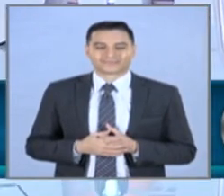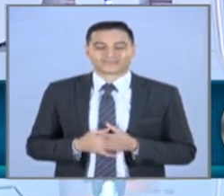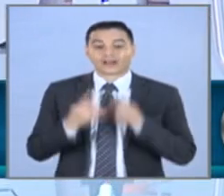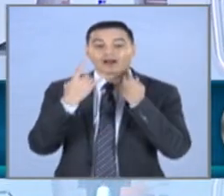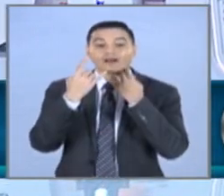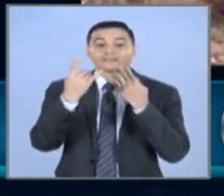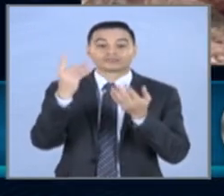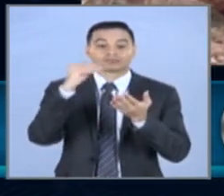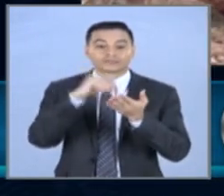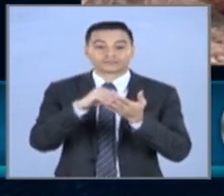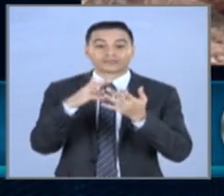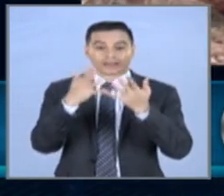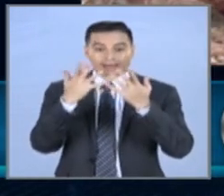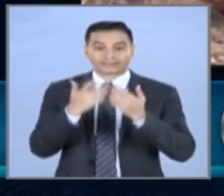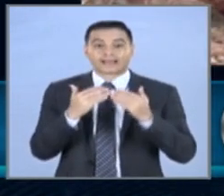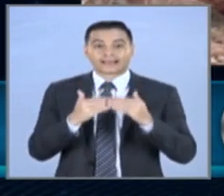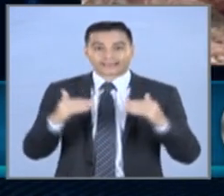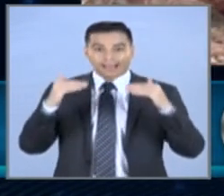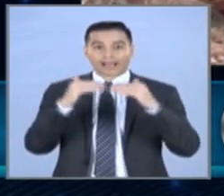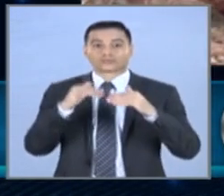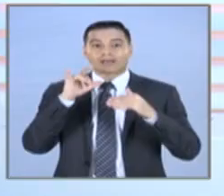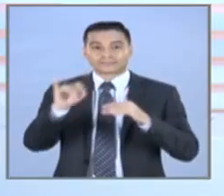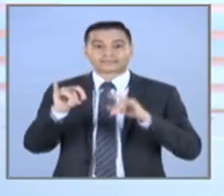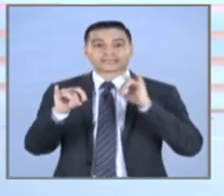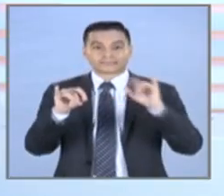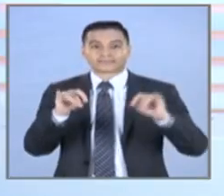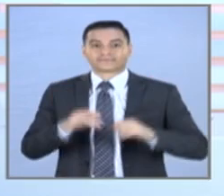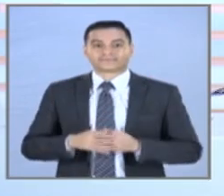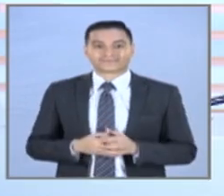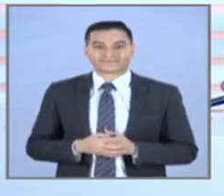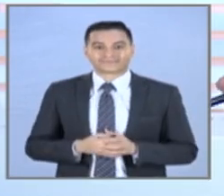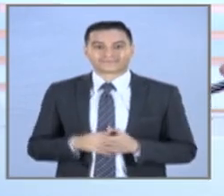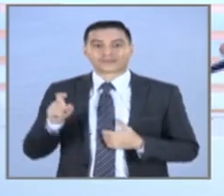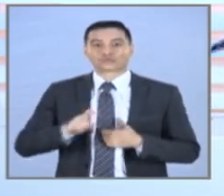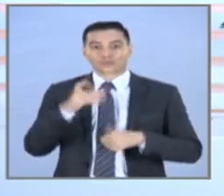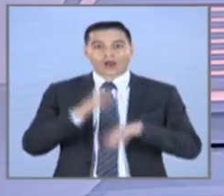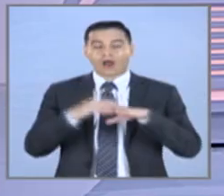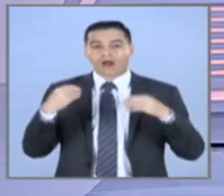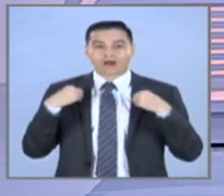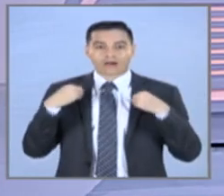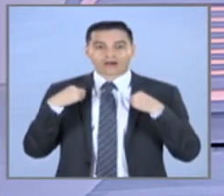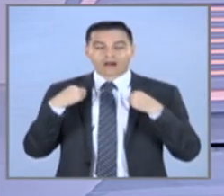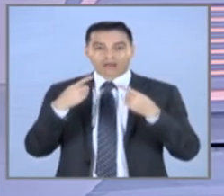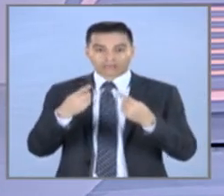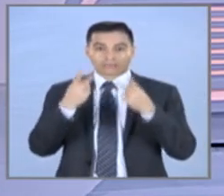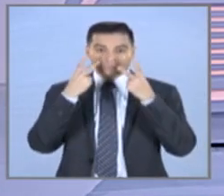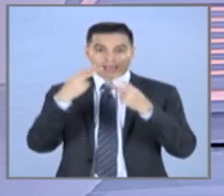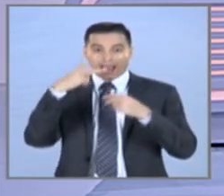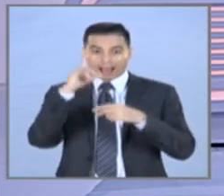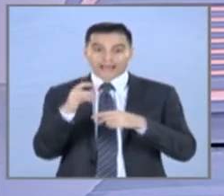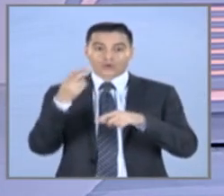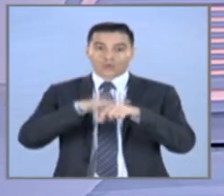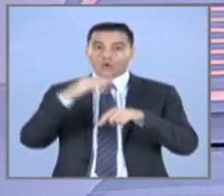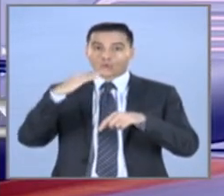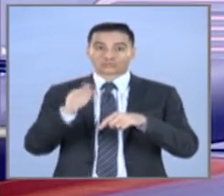عشان نقط النتيجة، تعادل 50-50. سؤال في الرياضة، علي